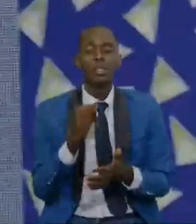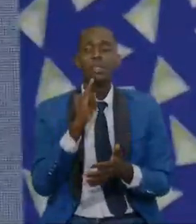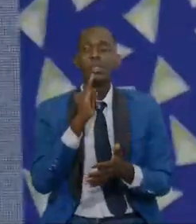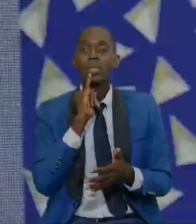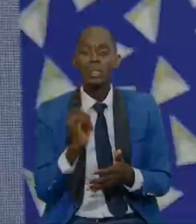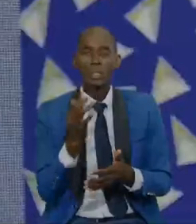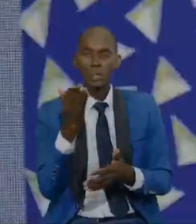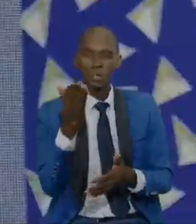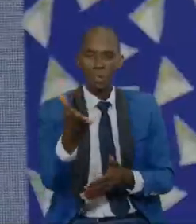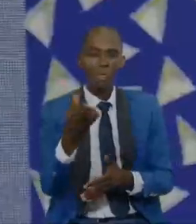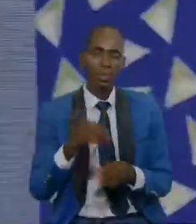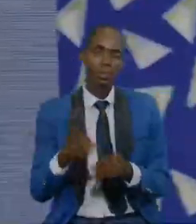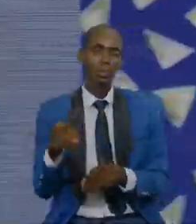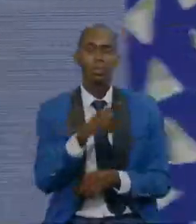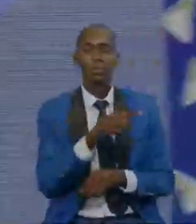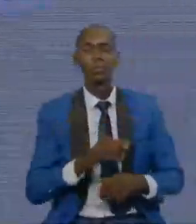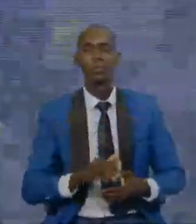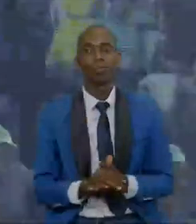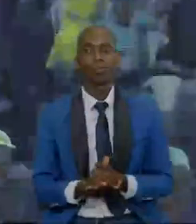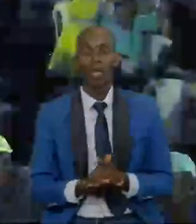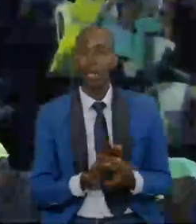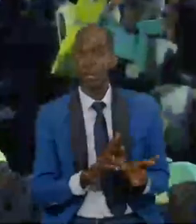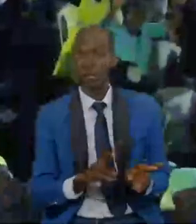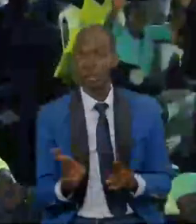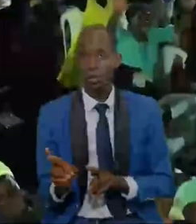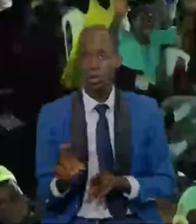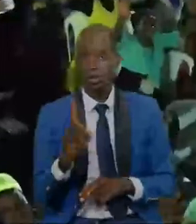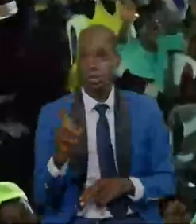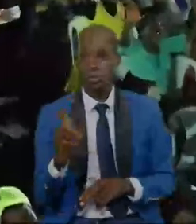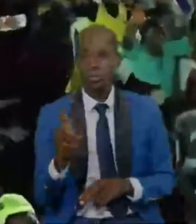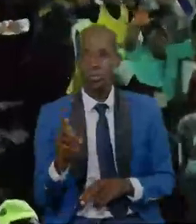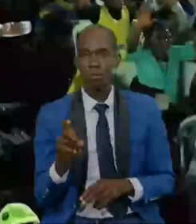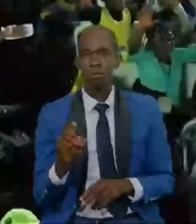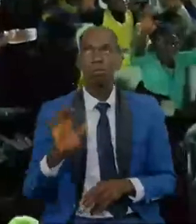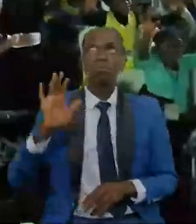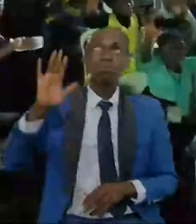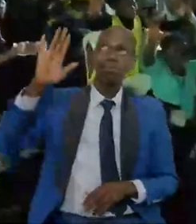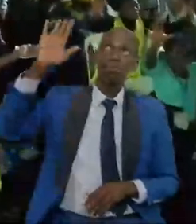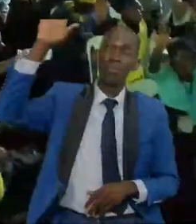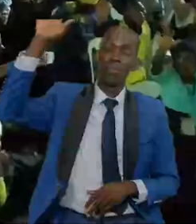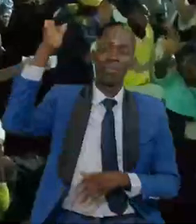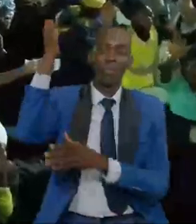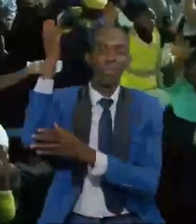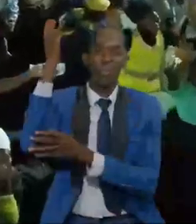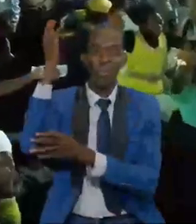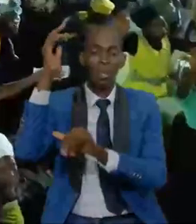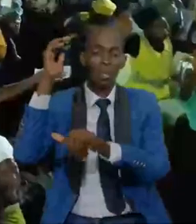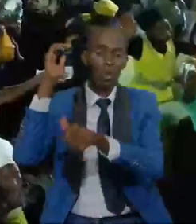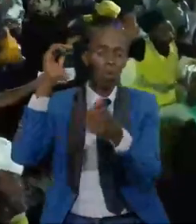Vous verrez que c'est fait. Prêt? Levez la main.